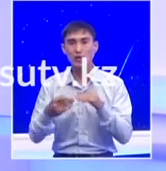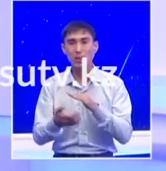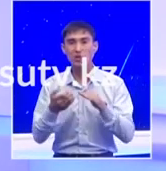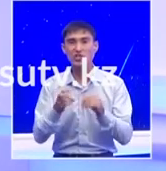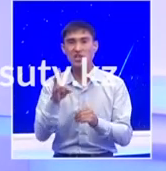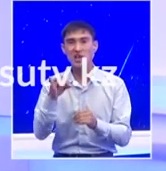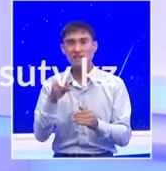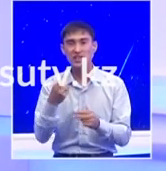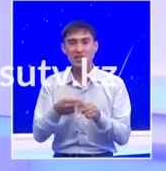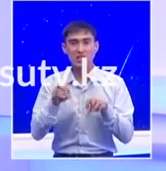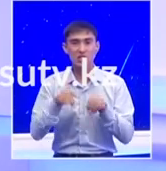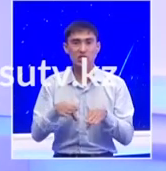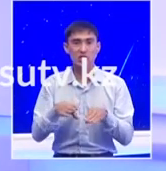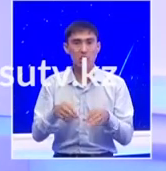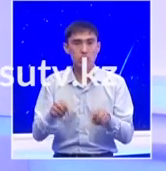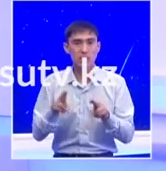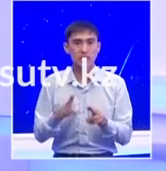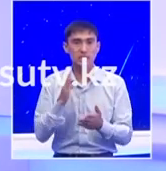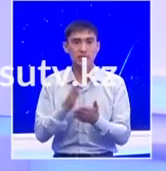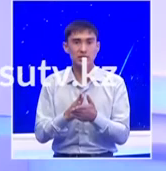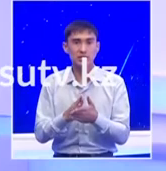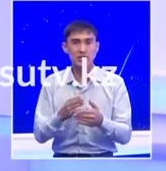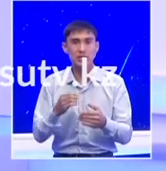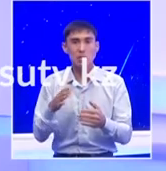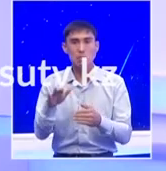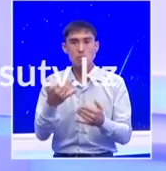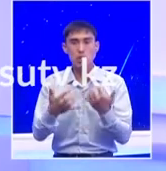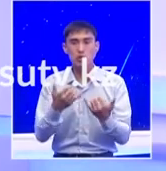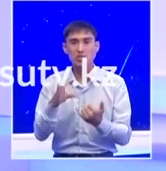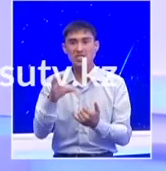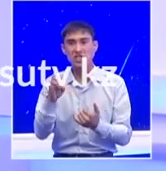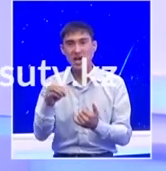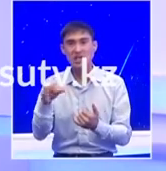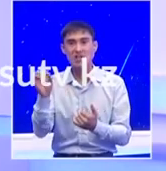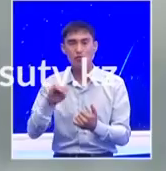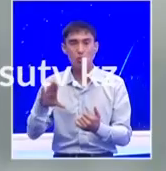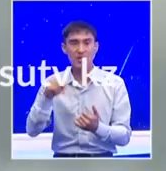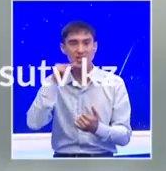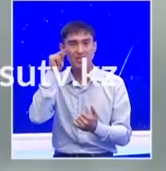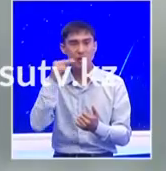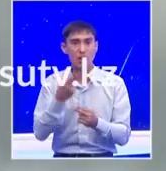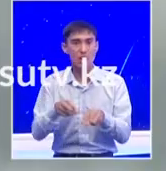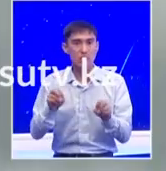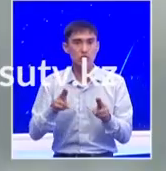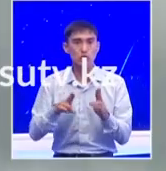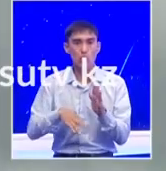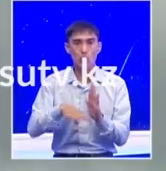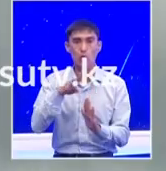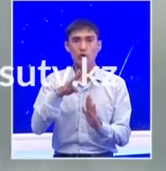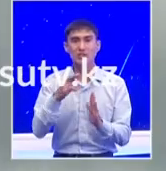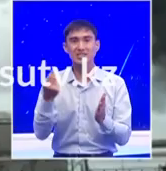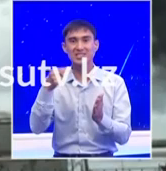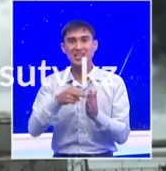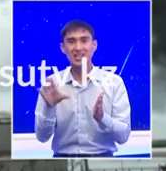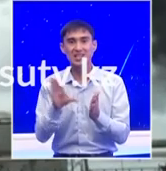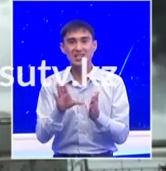Данное решение угрожает обострением напряженности между США, Европой и Китаем. Они опасаются, что рост цен на